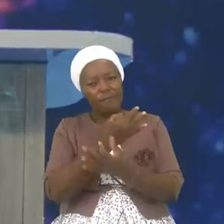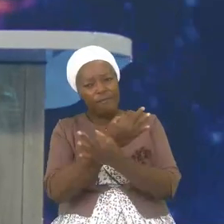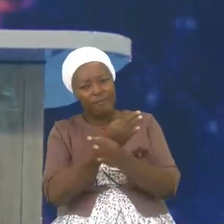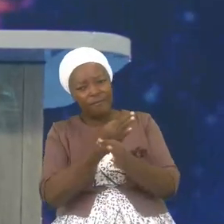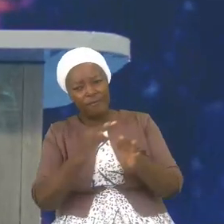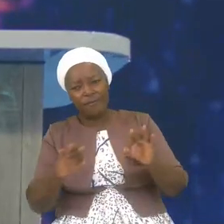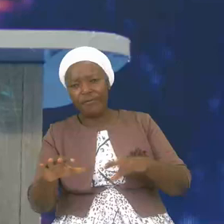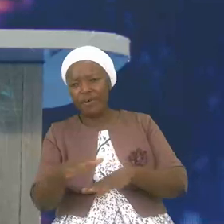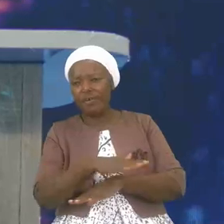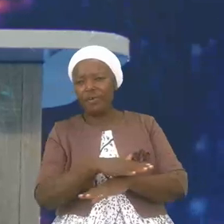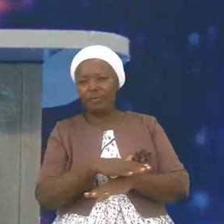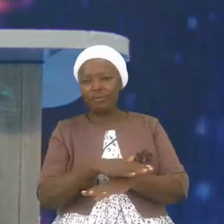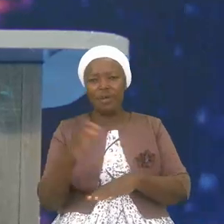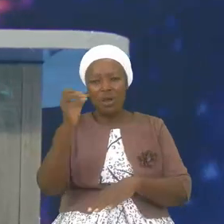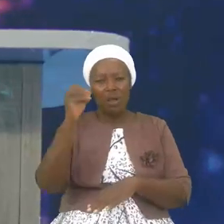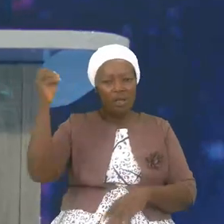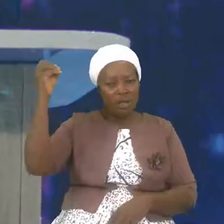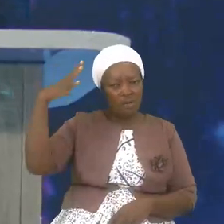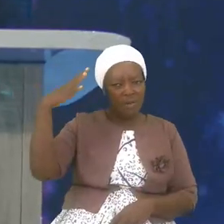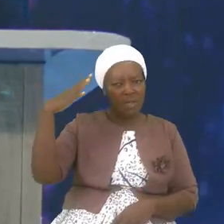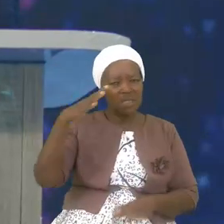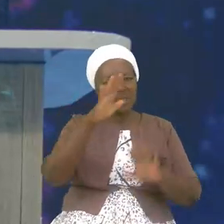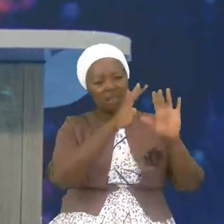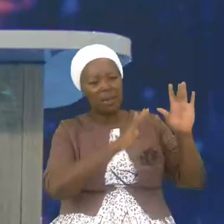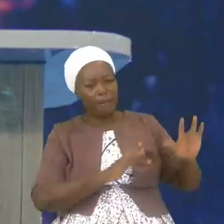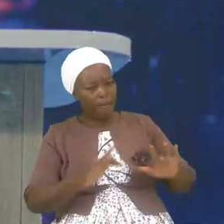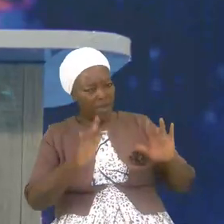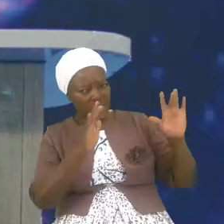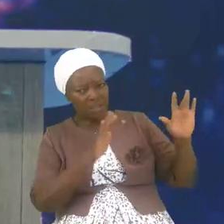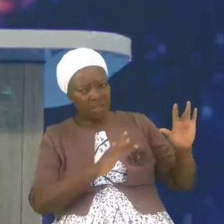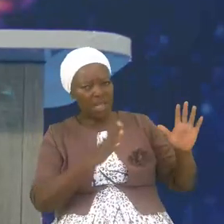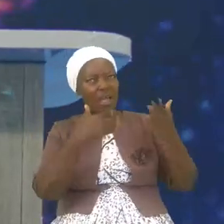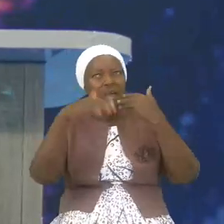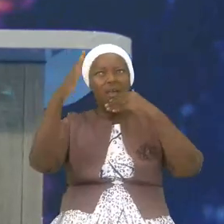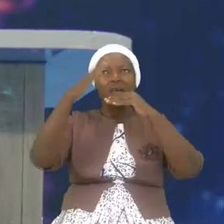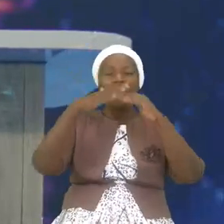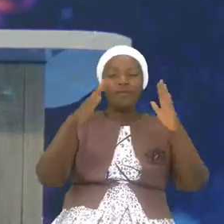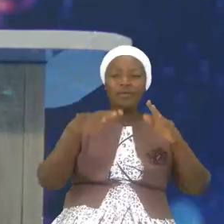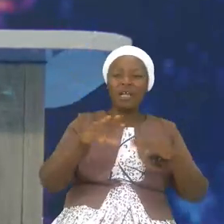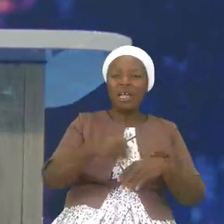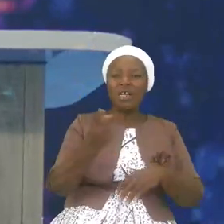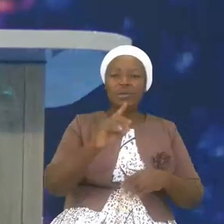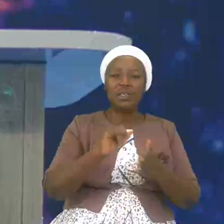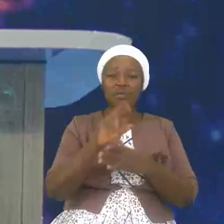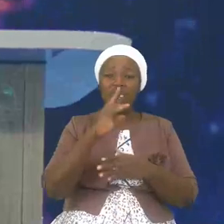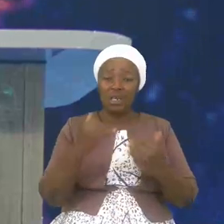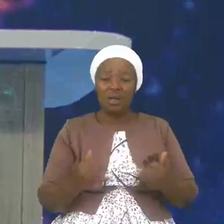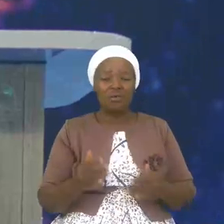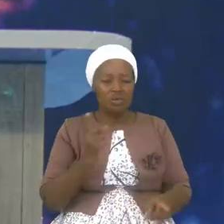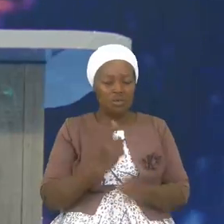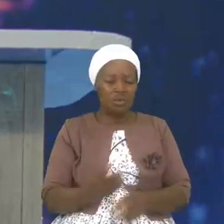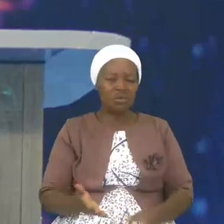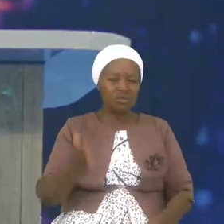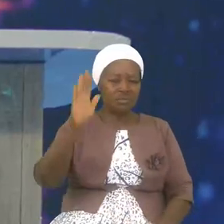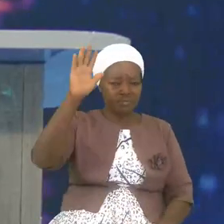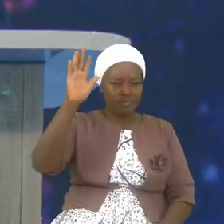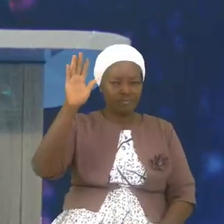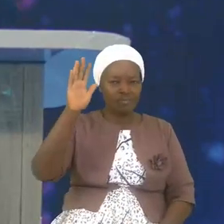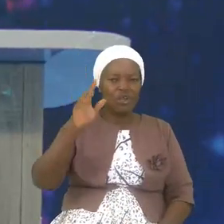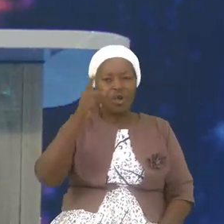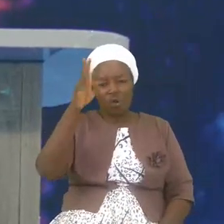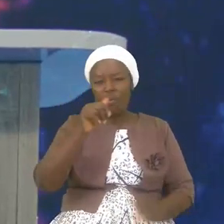liberté, de la grâce, de la miséricorde, du ciel. N'importe où tu es, lève ta main,